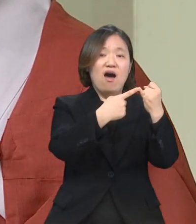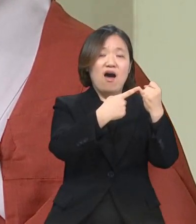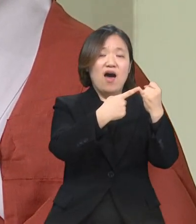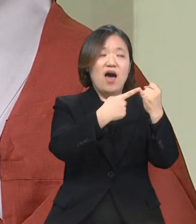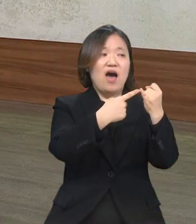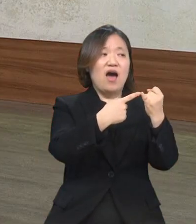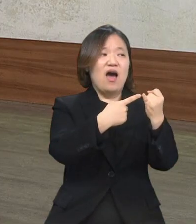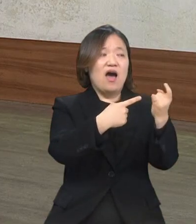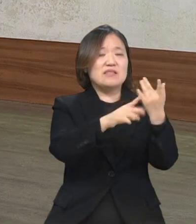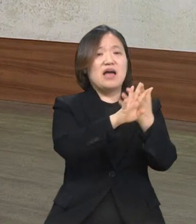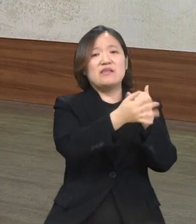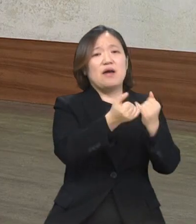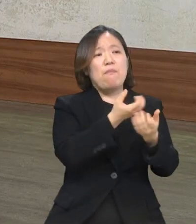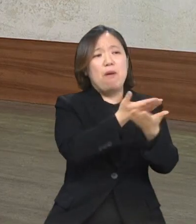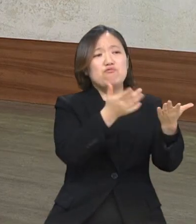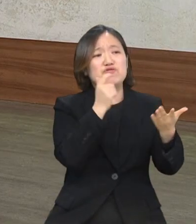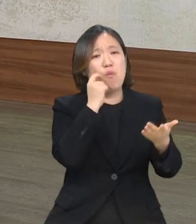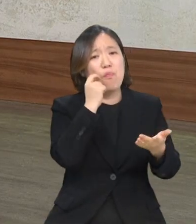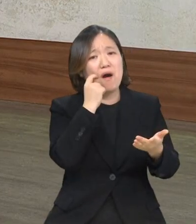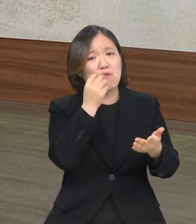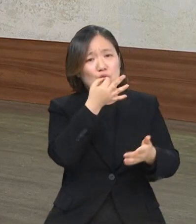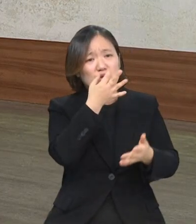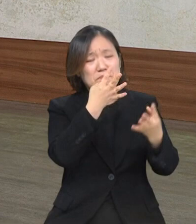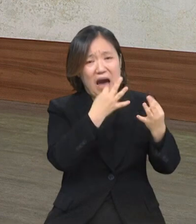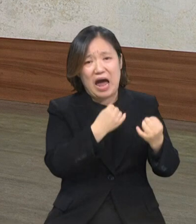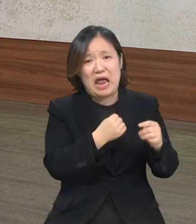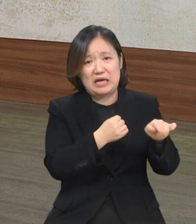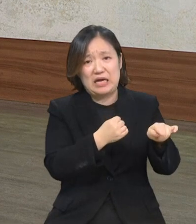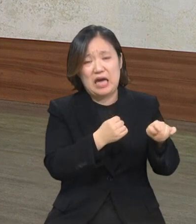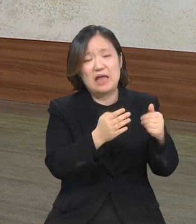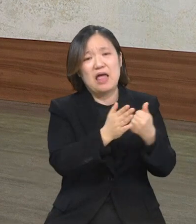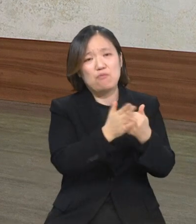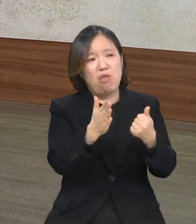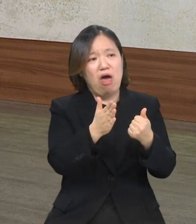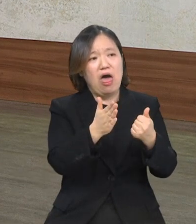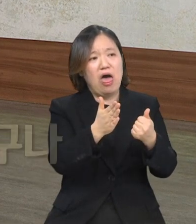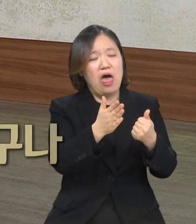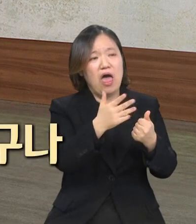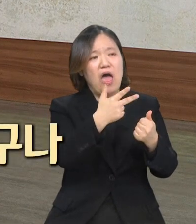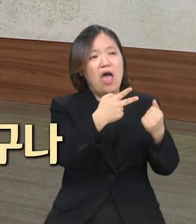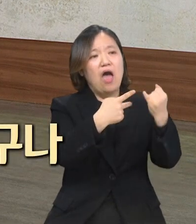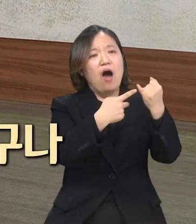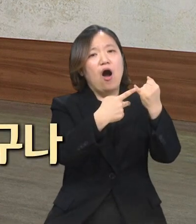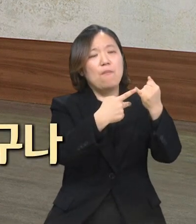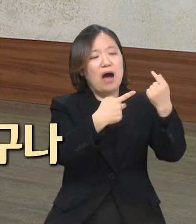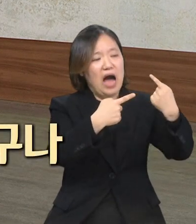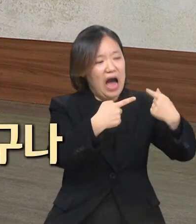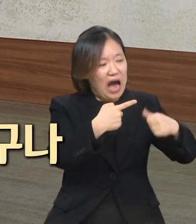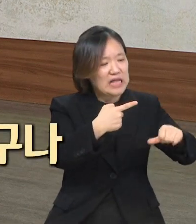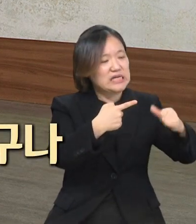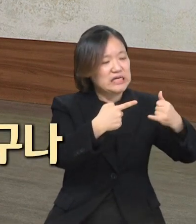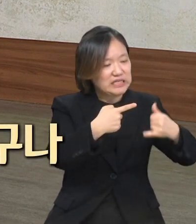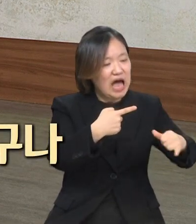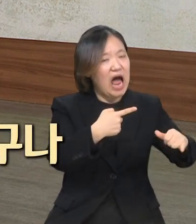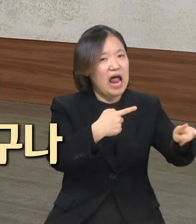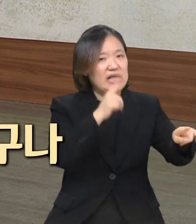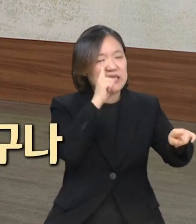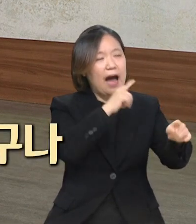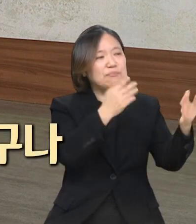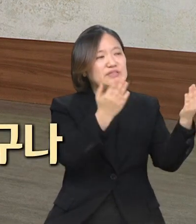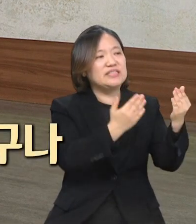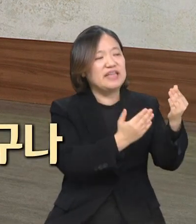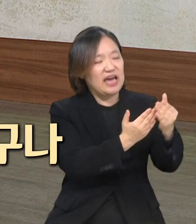엄마네 집안에 우리 자손들은 이렇게 자꾸 안 좋은 일이 터졌나 보구나라는 생각에